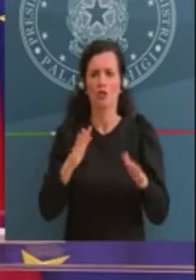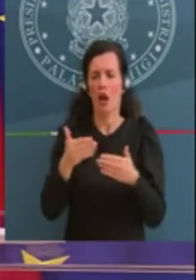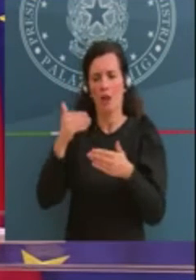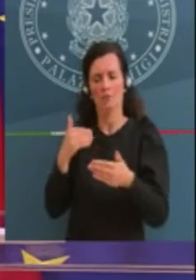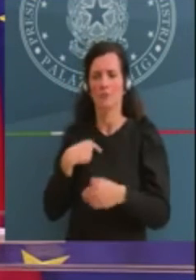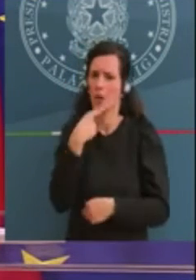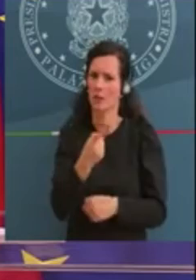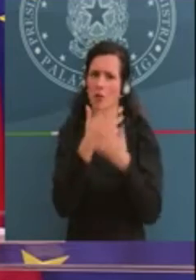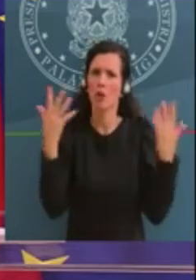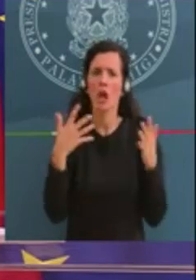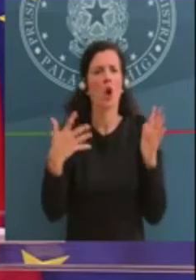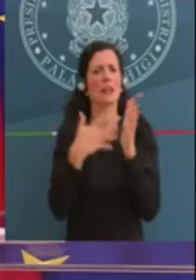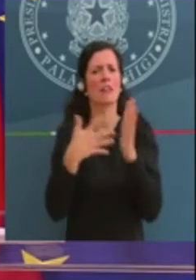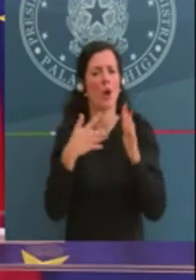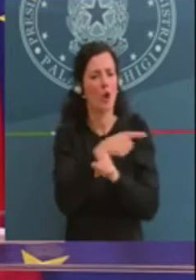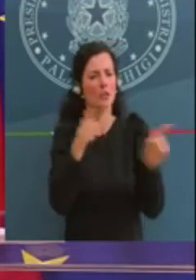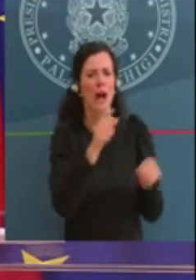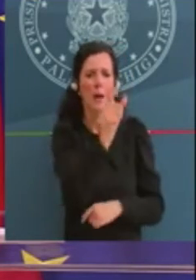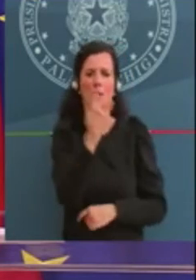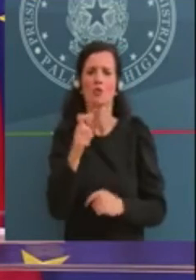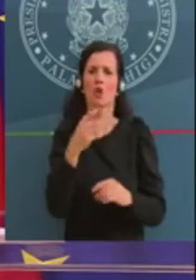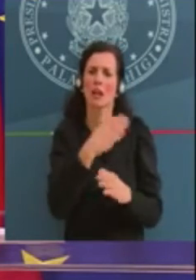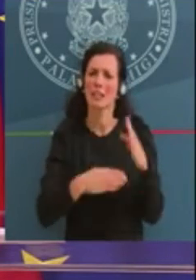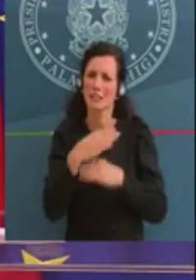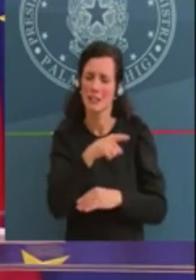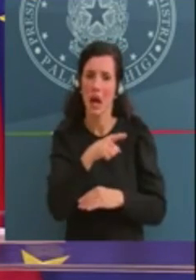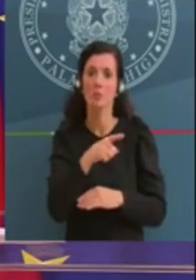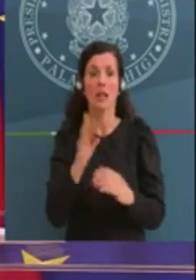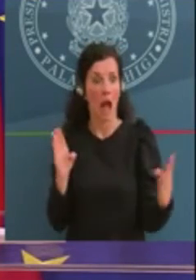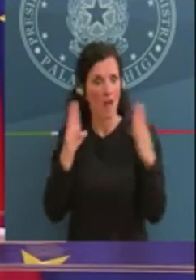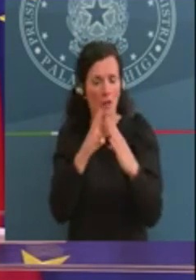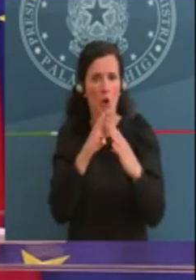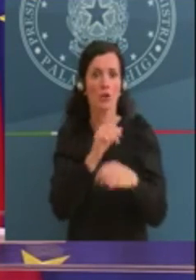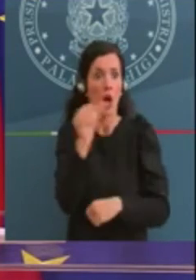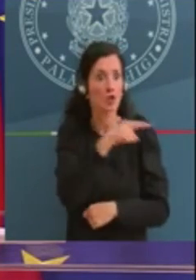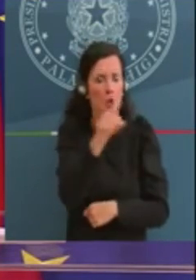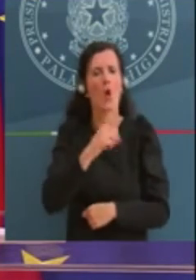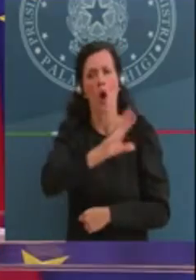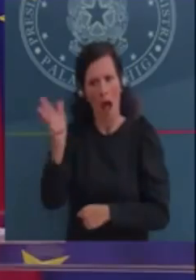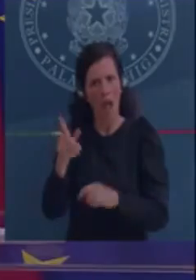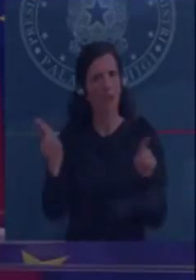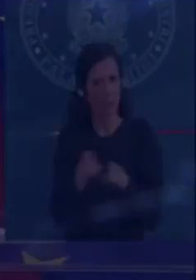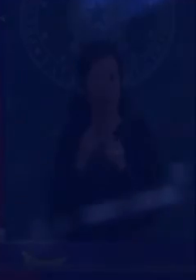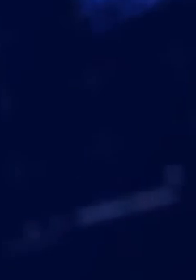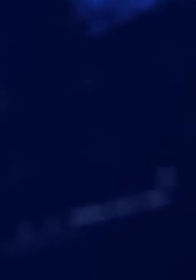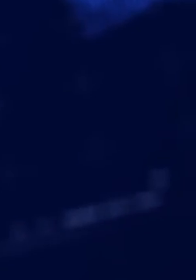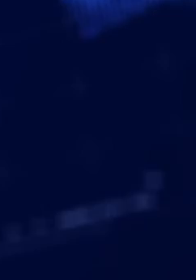anziani ha continuato conte la strada per uscire dalla pandemia è ancora lunga ha concluso